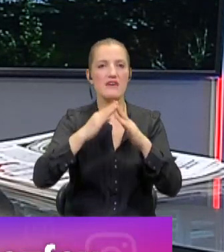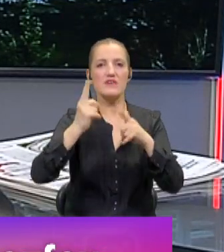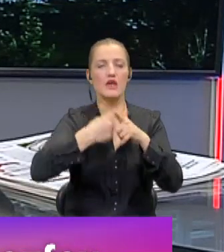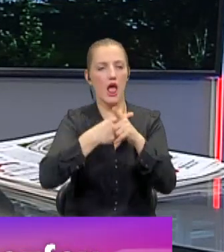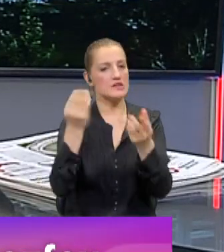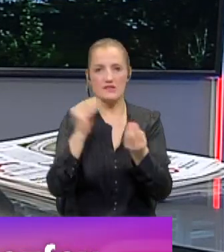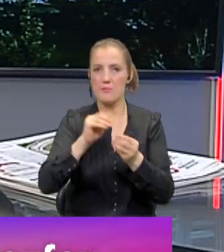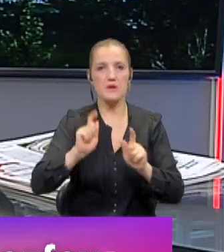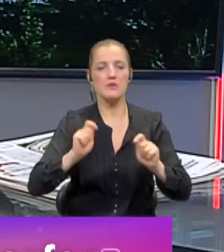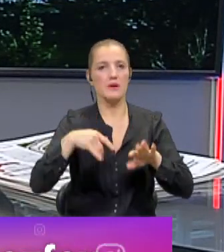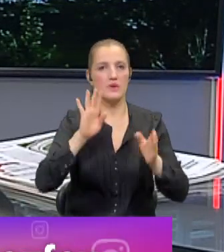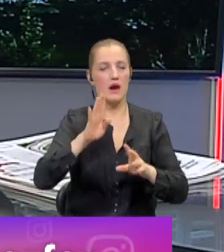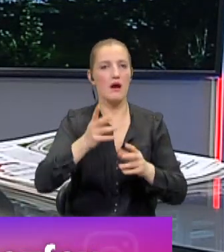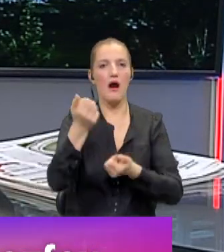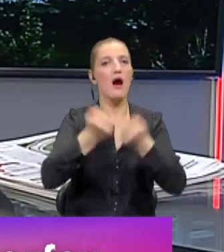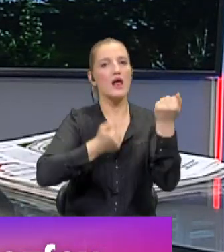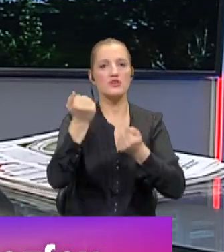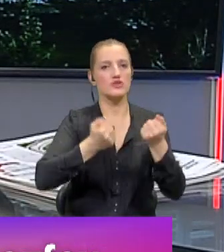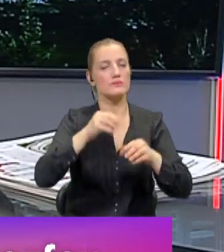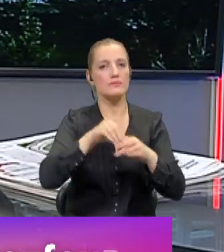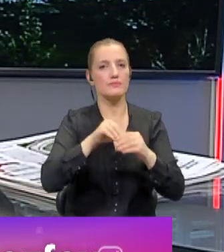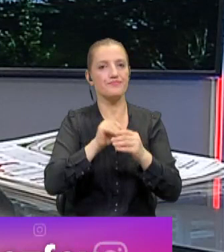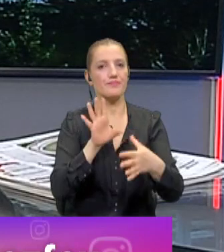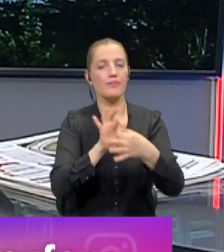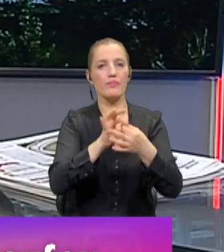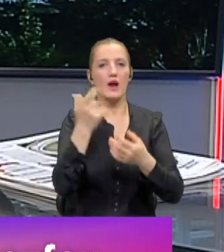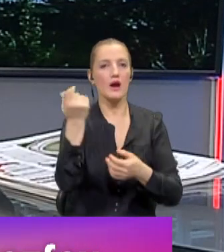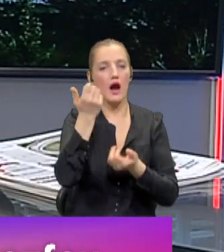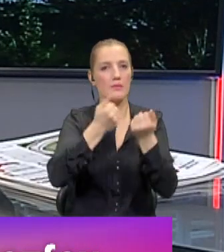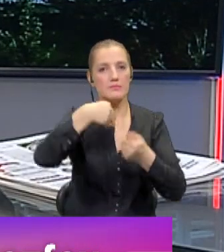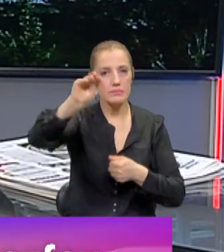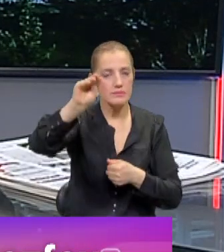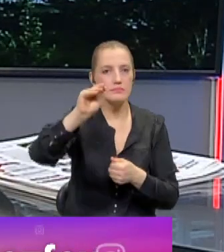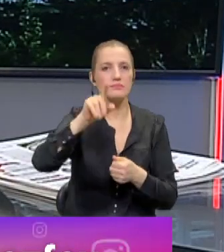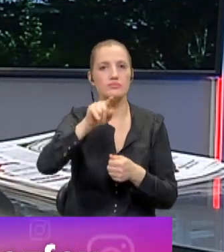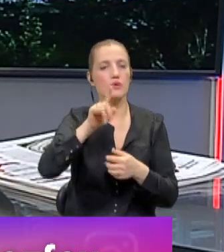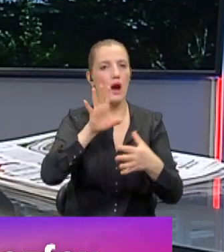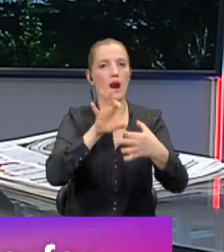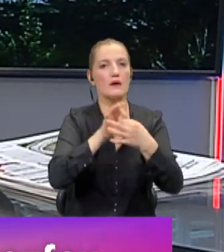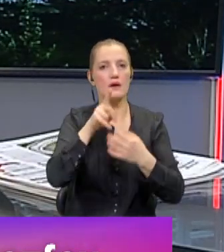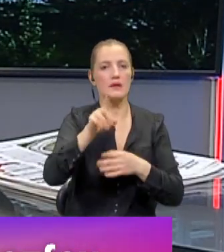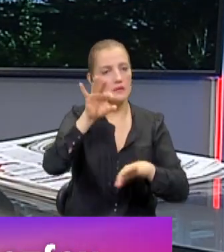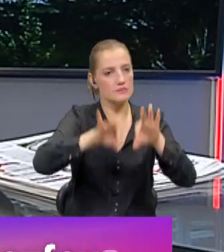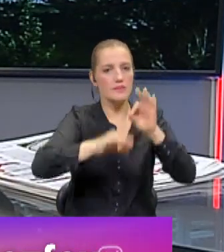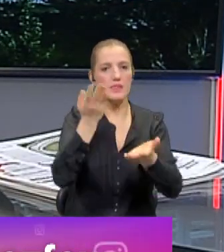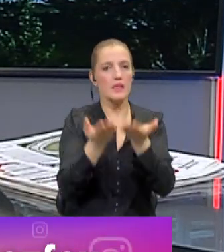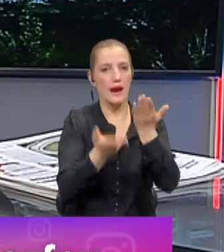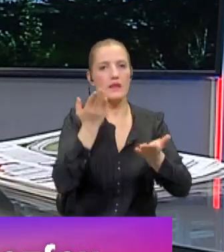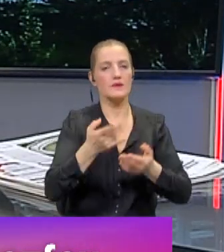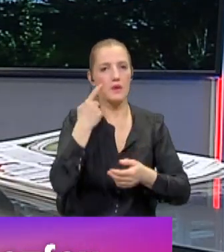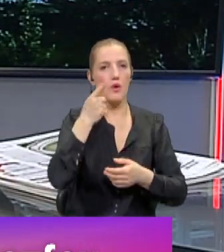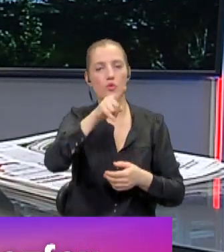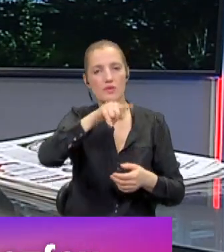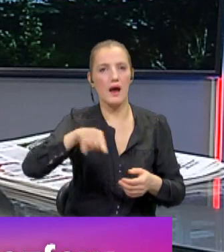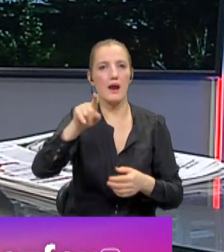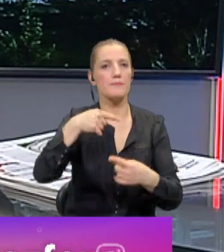bile yapılmamış araçlarla ilgili hani ne kadara satıldı vesaire Hani bu sektörlerle ilgili yaptığı analizler değerlendirmeler